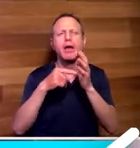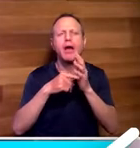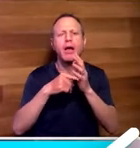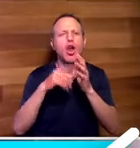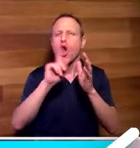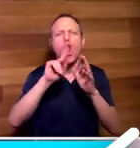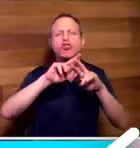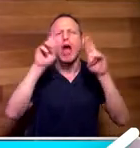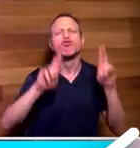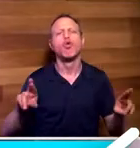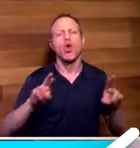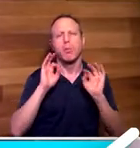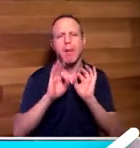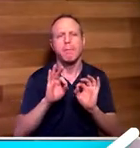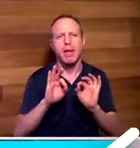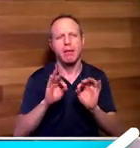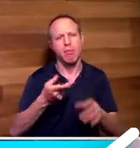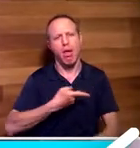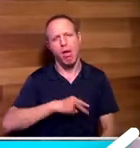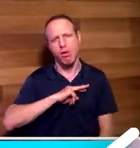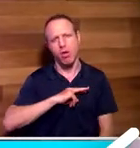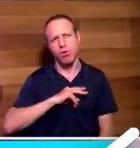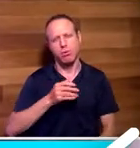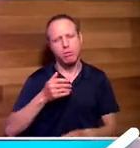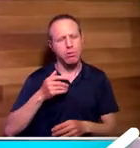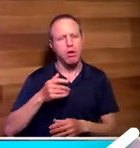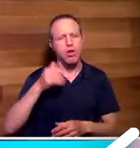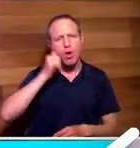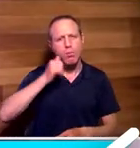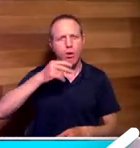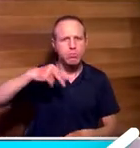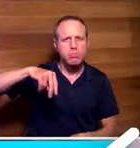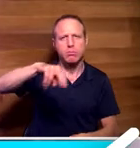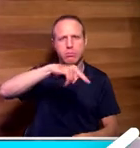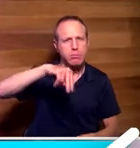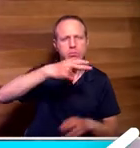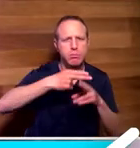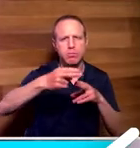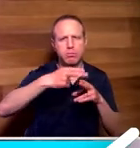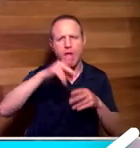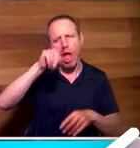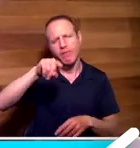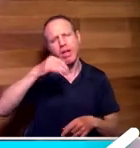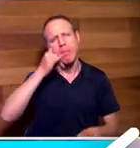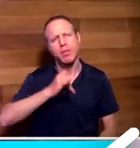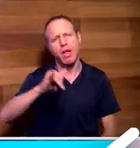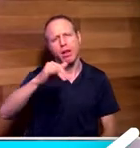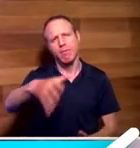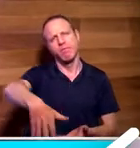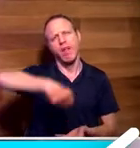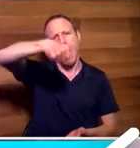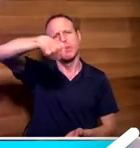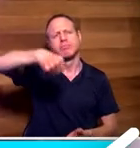זה לא שהרשויות באמת אחראיות לעבור יום-יום אחרי אלפי מטיילים ולהרים את